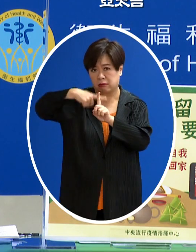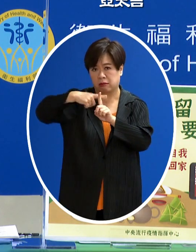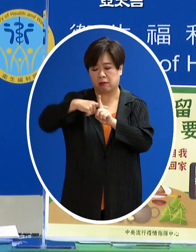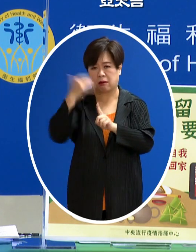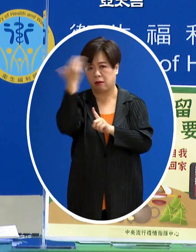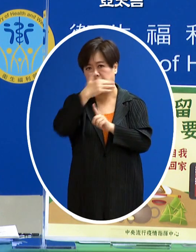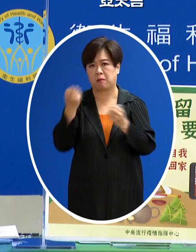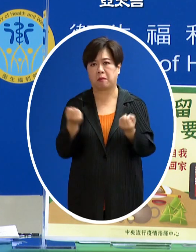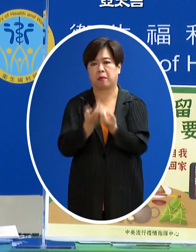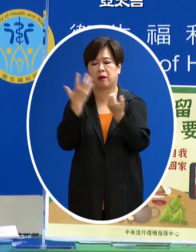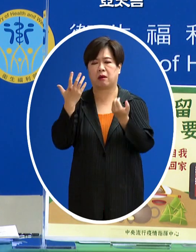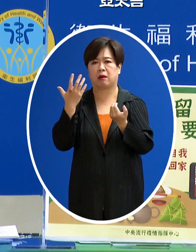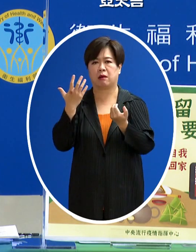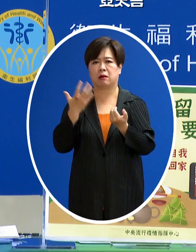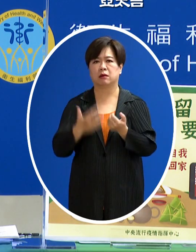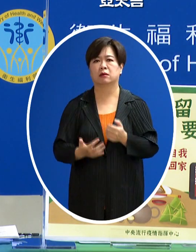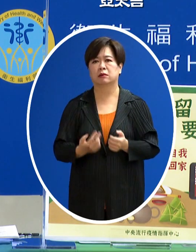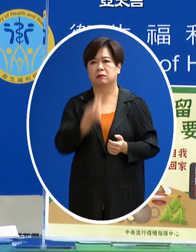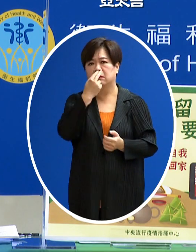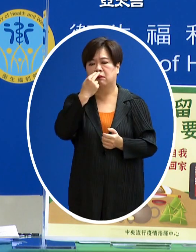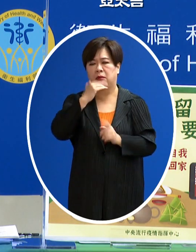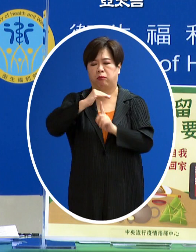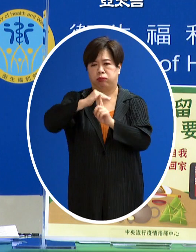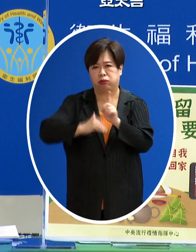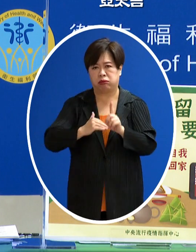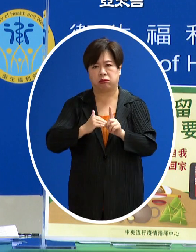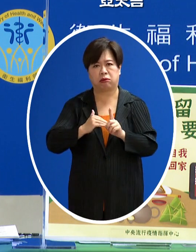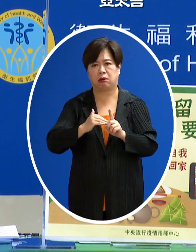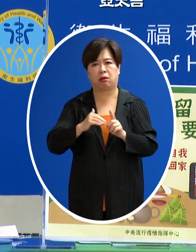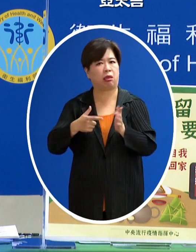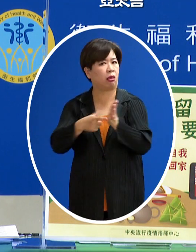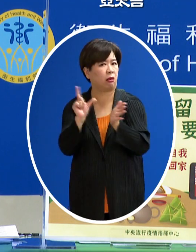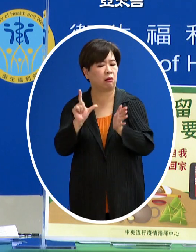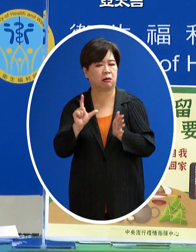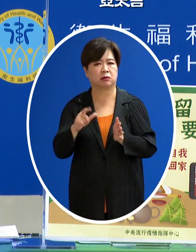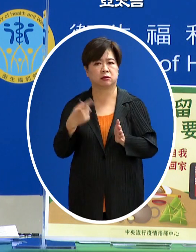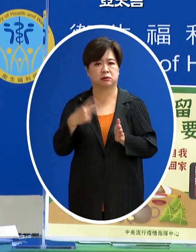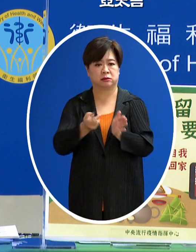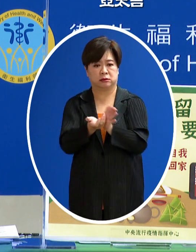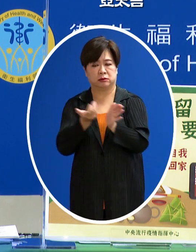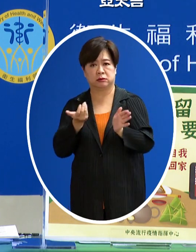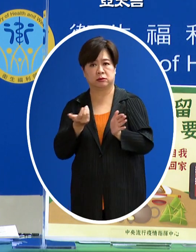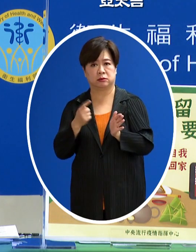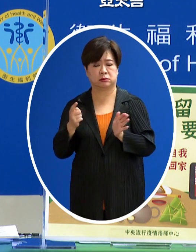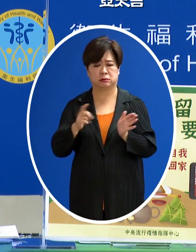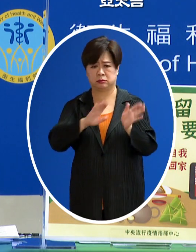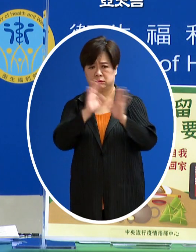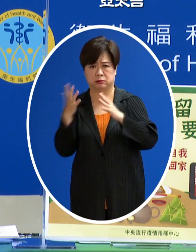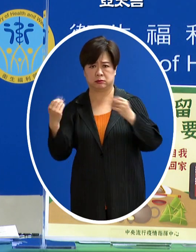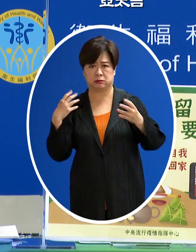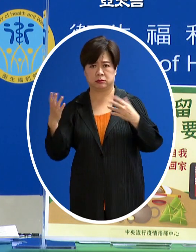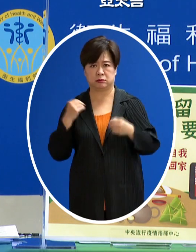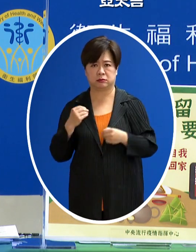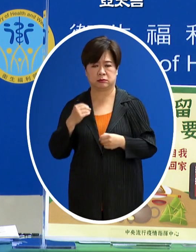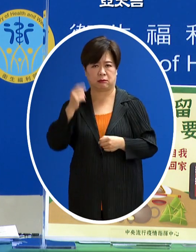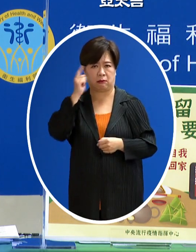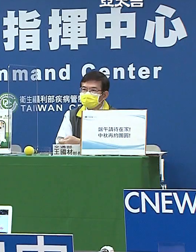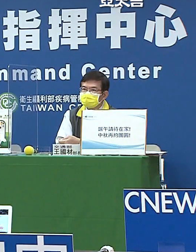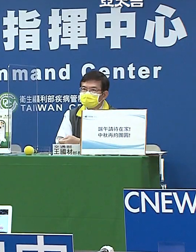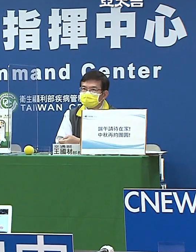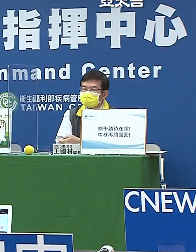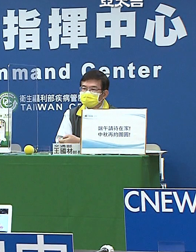的时候是比较快速恶化，那就很难说在前兆没有的情形之下能够警觉到这样的情